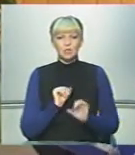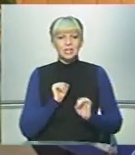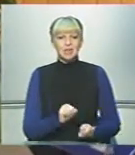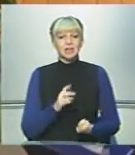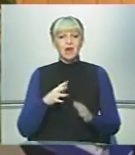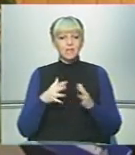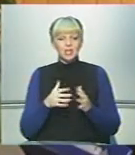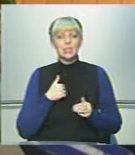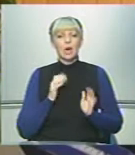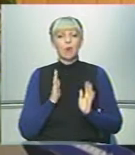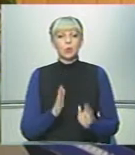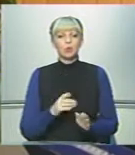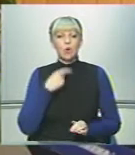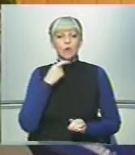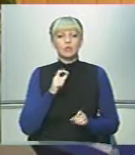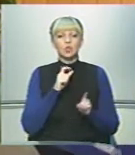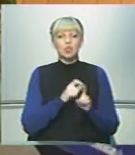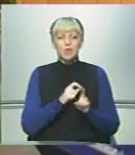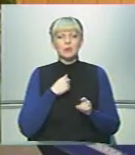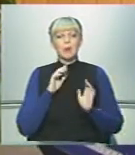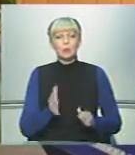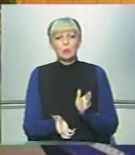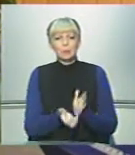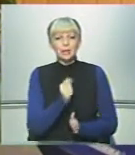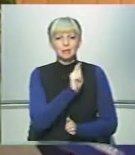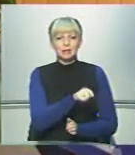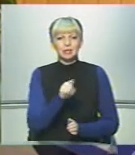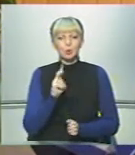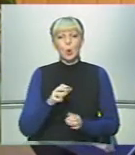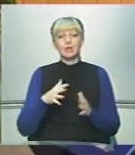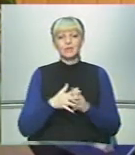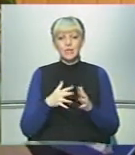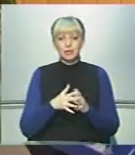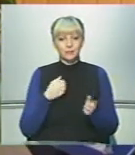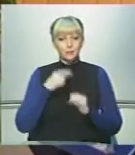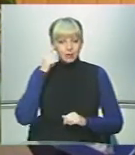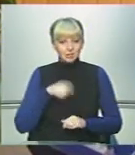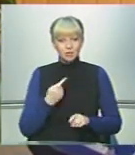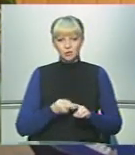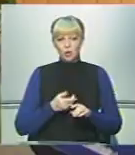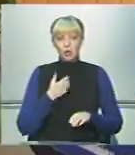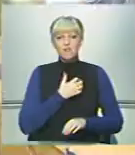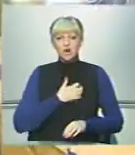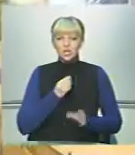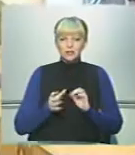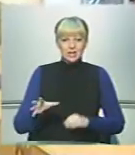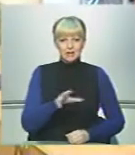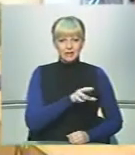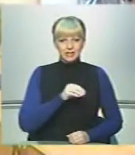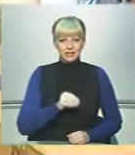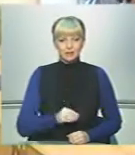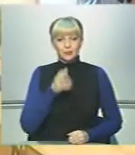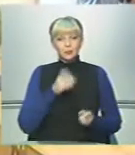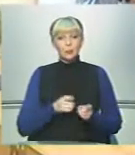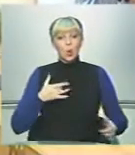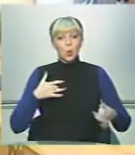на війні, я буду казати словами, буду підтримувати тих, хто на війні, тому що я знаю, що це дуже важливо для всіх. Під